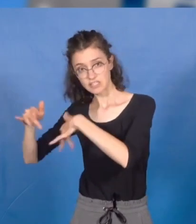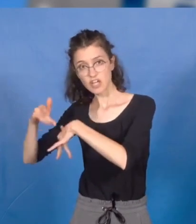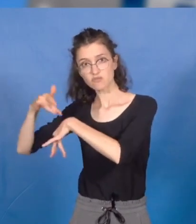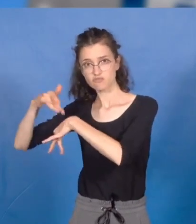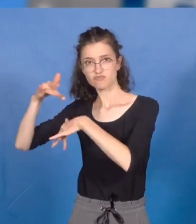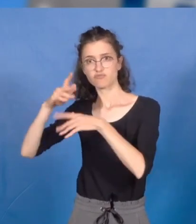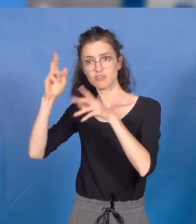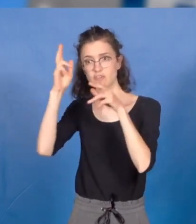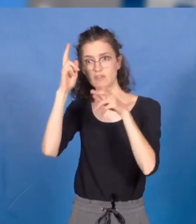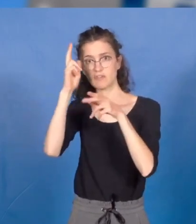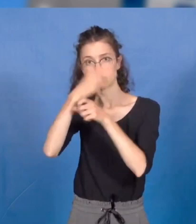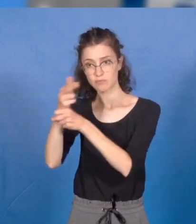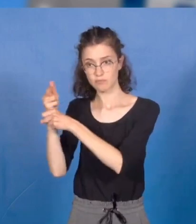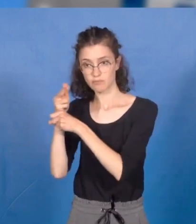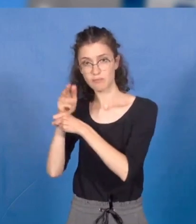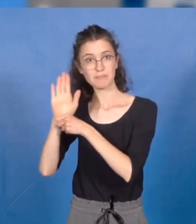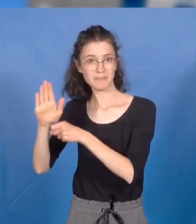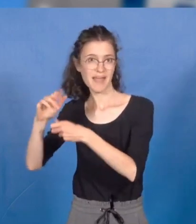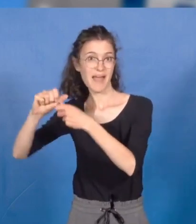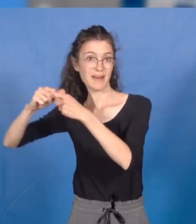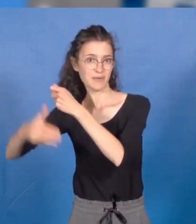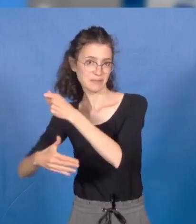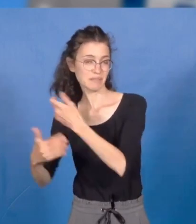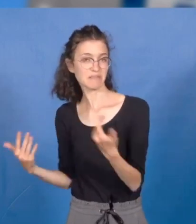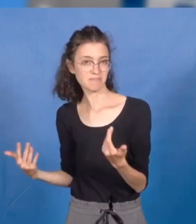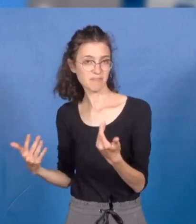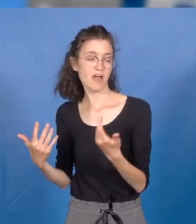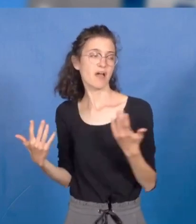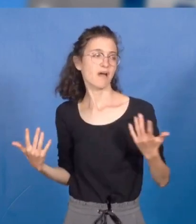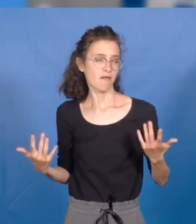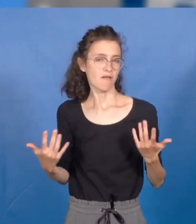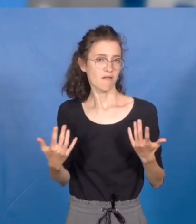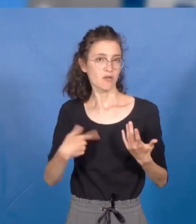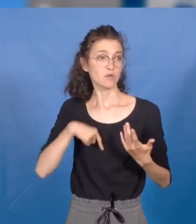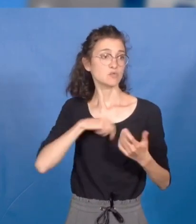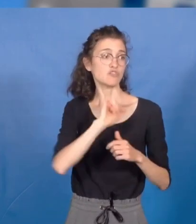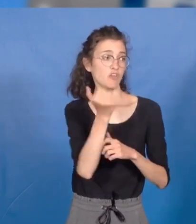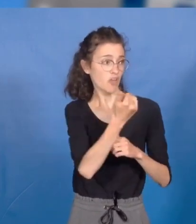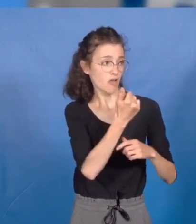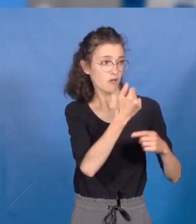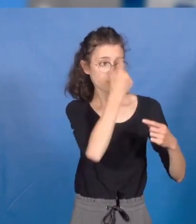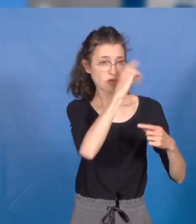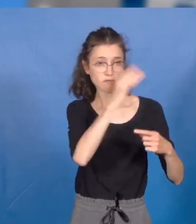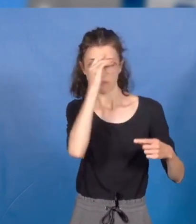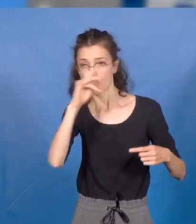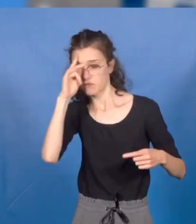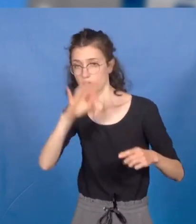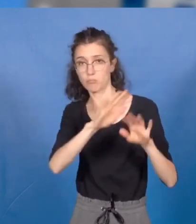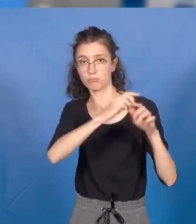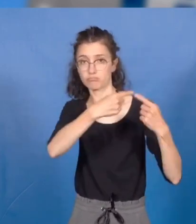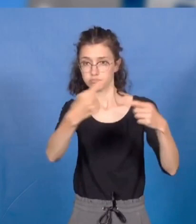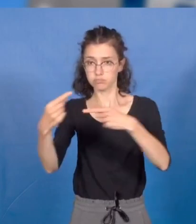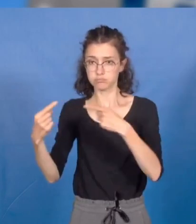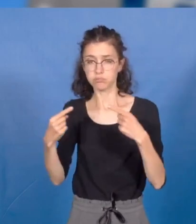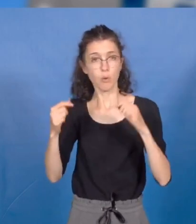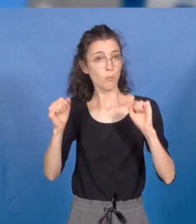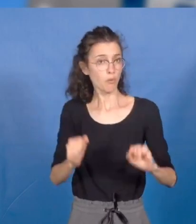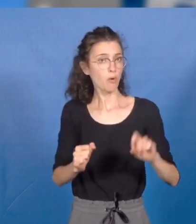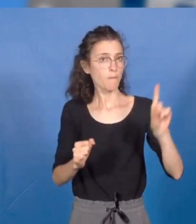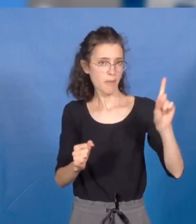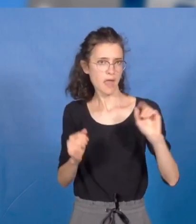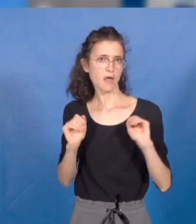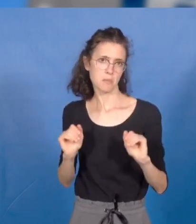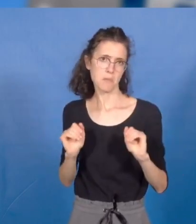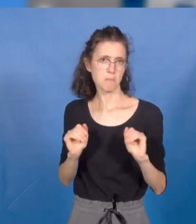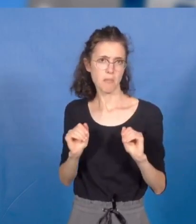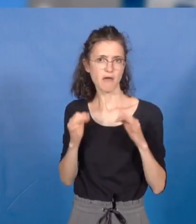d'événements. J'entends que nous pouvons tous avoir des divergences d'approche sur les politiques de sécurité, mais néanmoins, il me semble quand même essentiel que la lutte contre